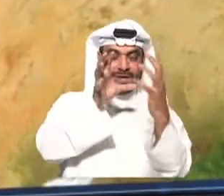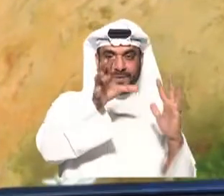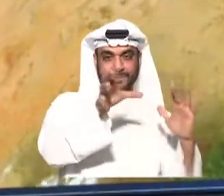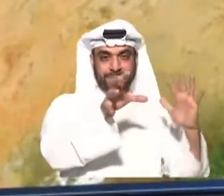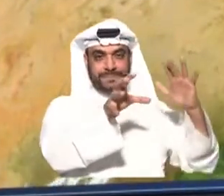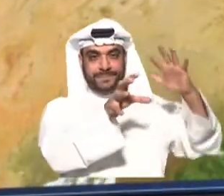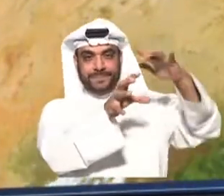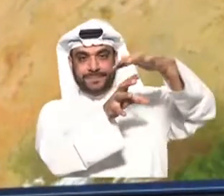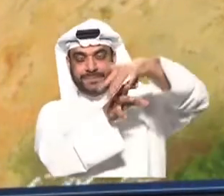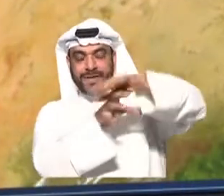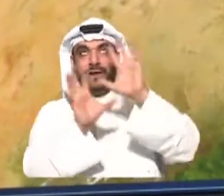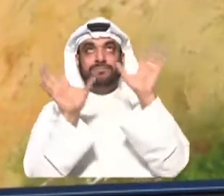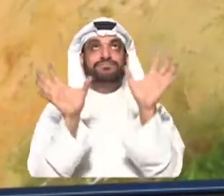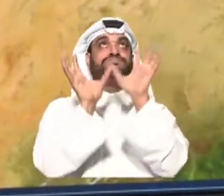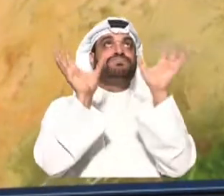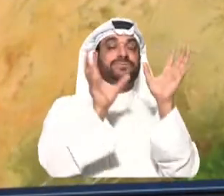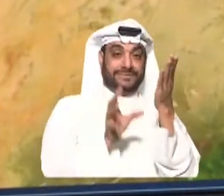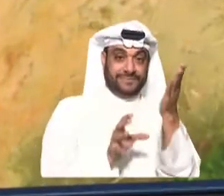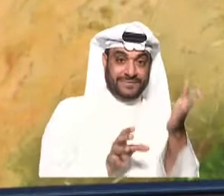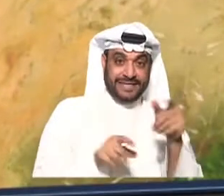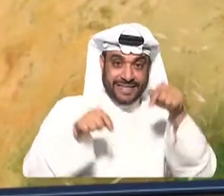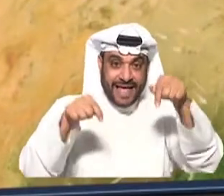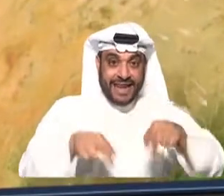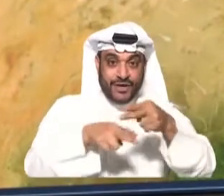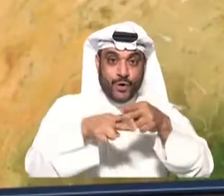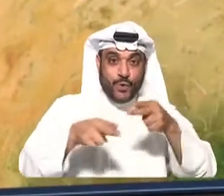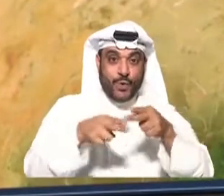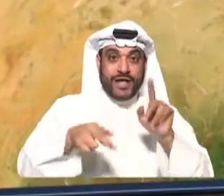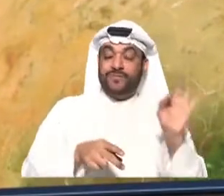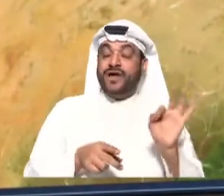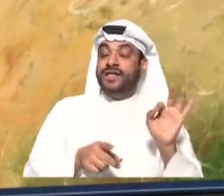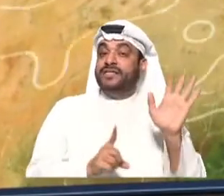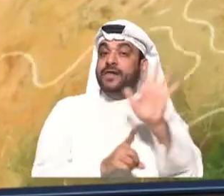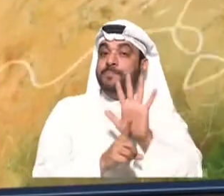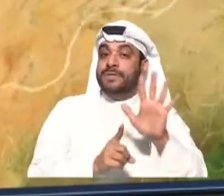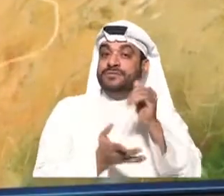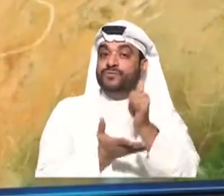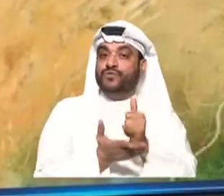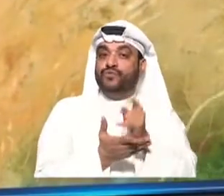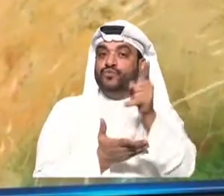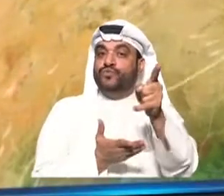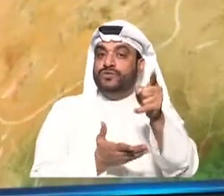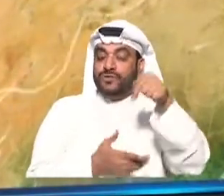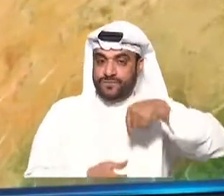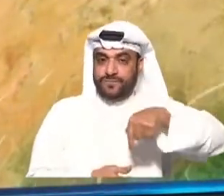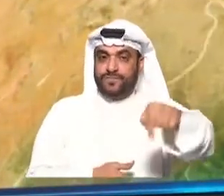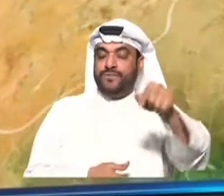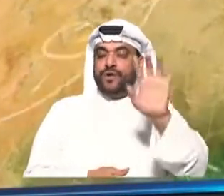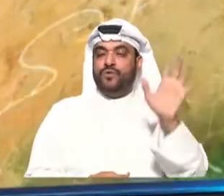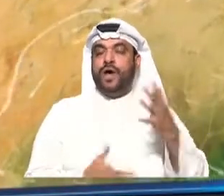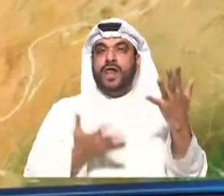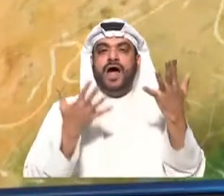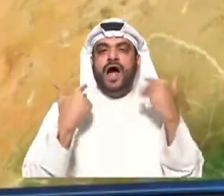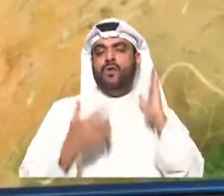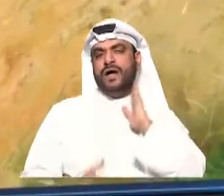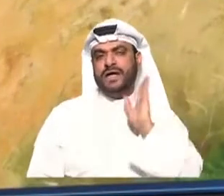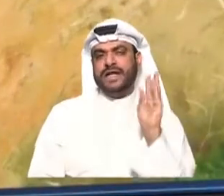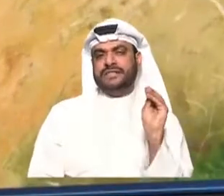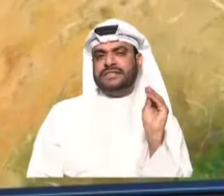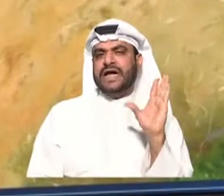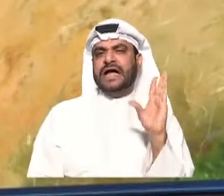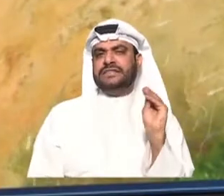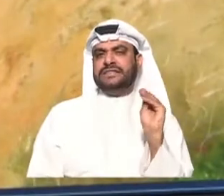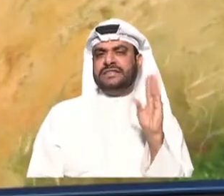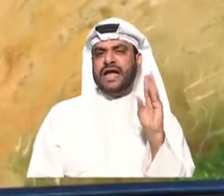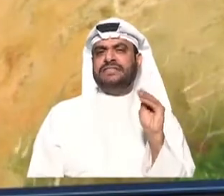في شبه الجزيرة العربية. حاليا دولة الكويت تقع تحت تأثير امتداد منخفض جوي مأثر علينا بهوا كوس، متوقع راح يستمر معنا